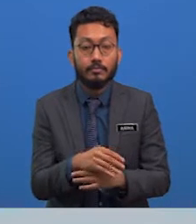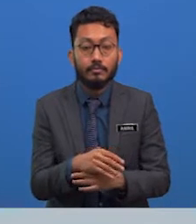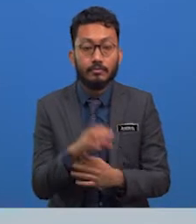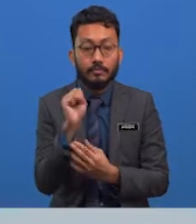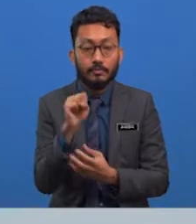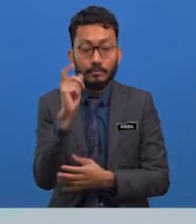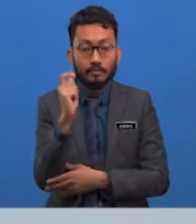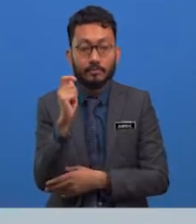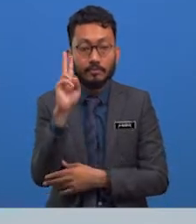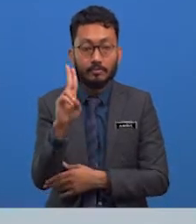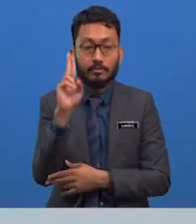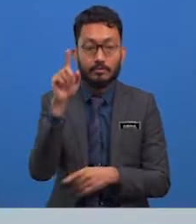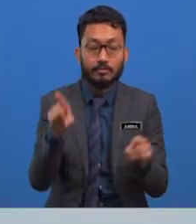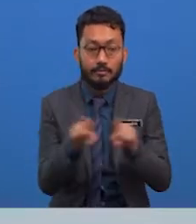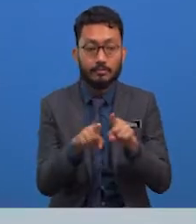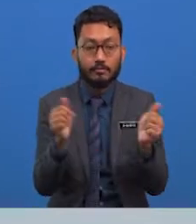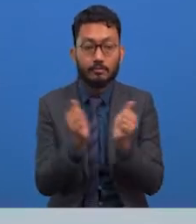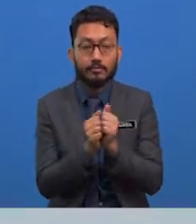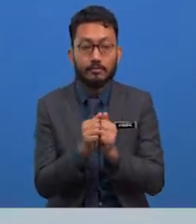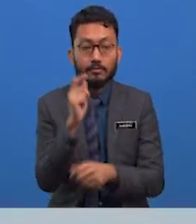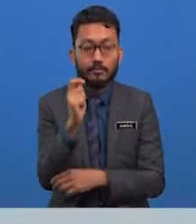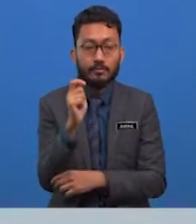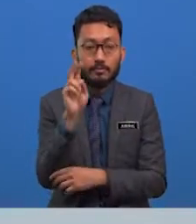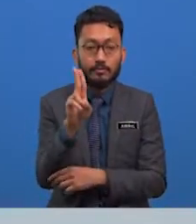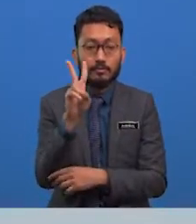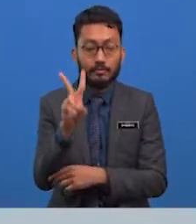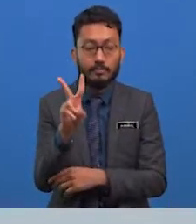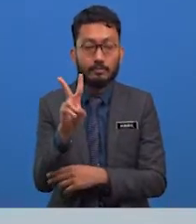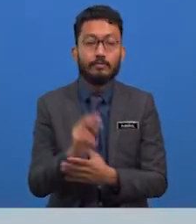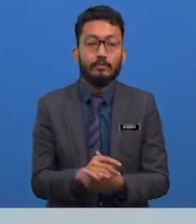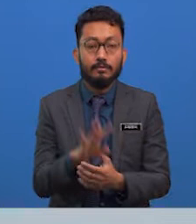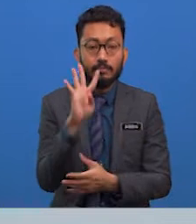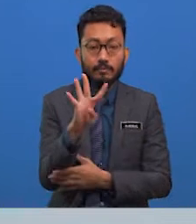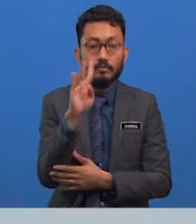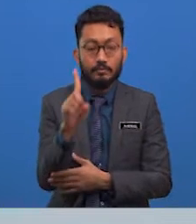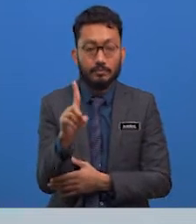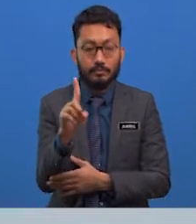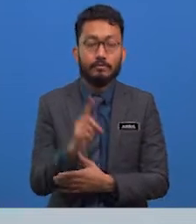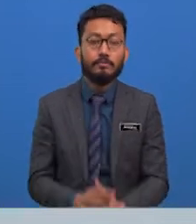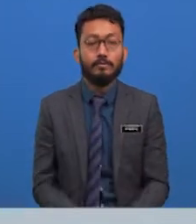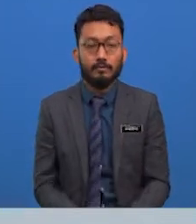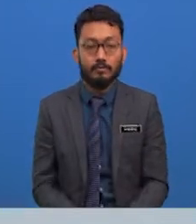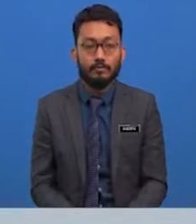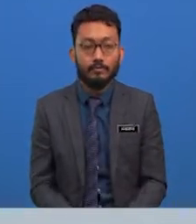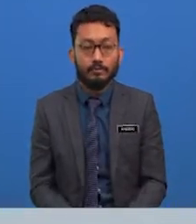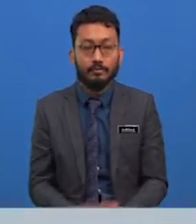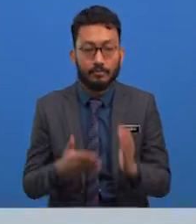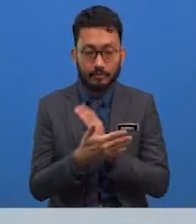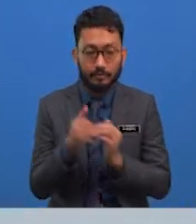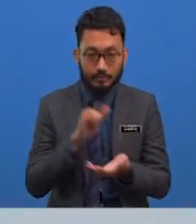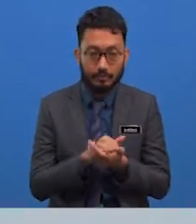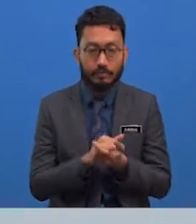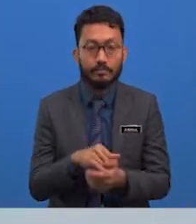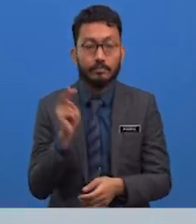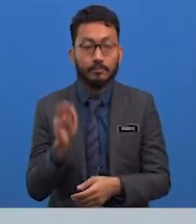Maka nilai sudut STU adalah sama dengan nilai sudut TUV, iaitu 41 darjah.